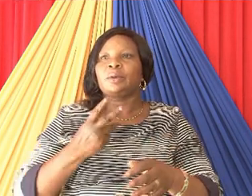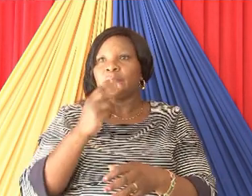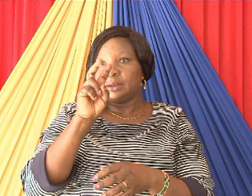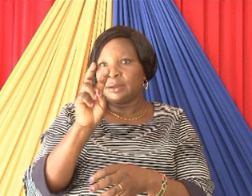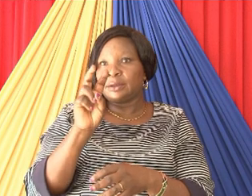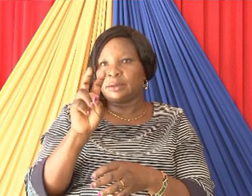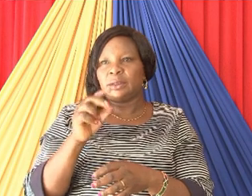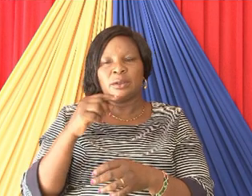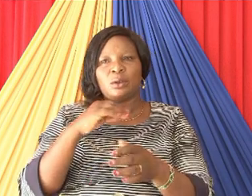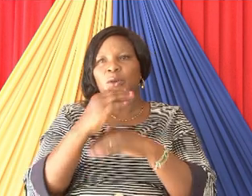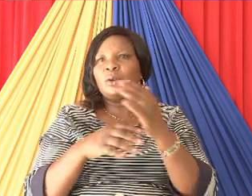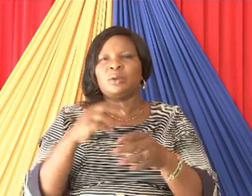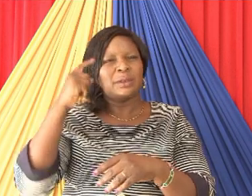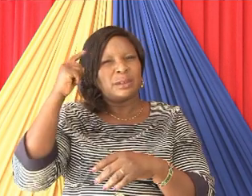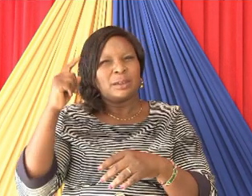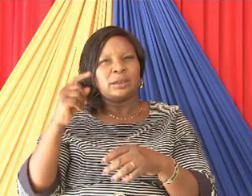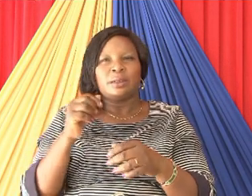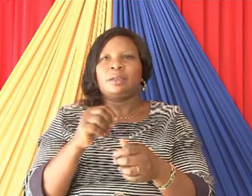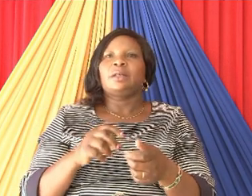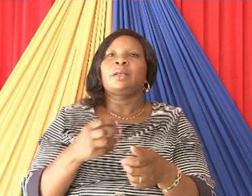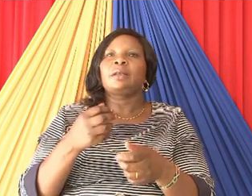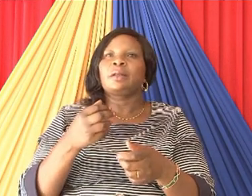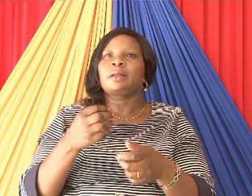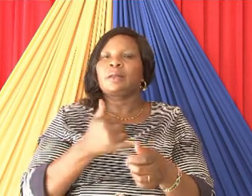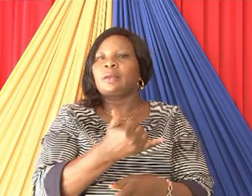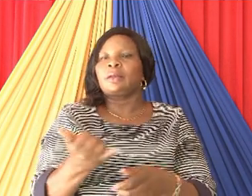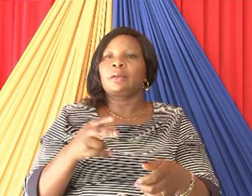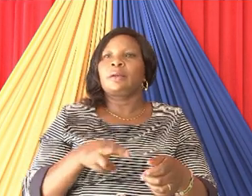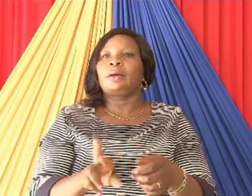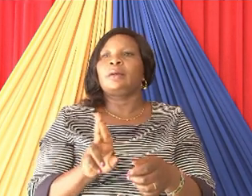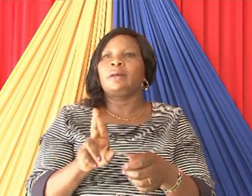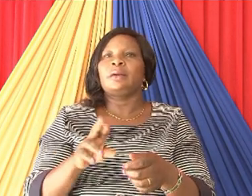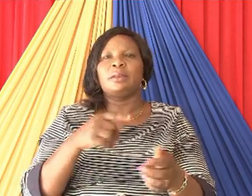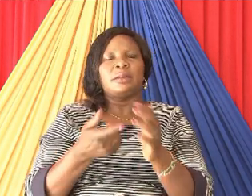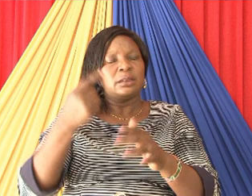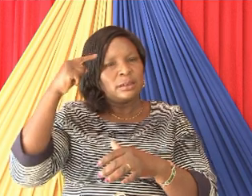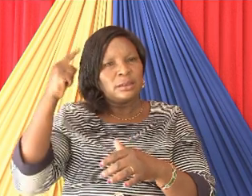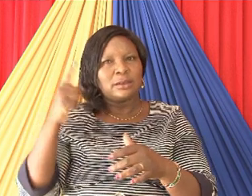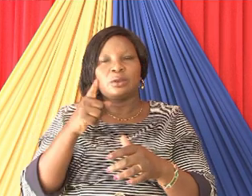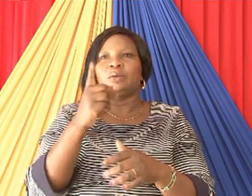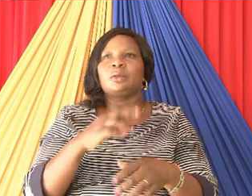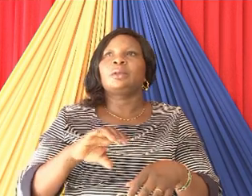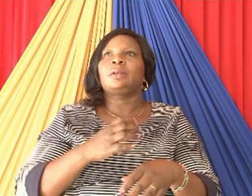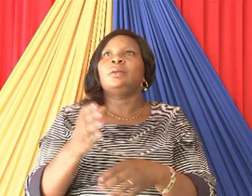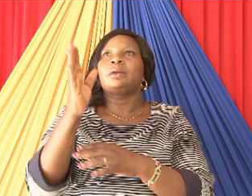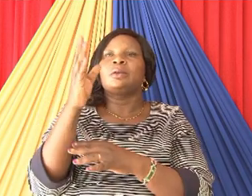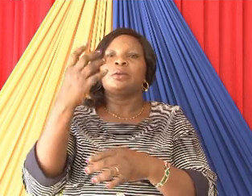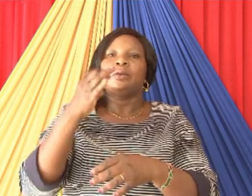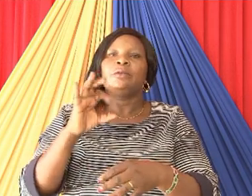na vile hata tutafikiria viko. Lakini katika fikra yetu, kutaki kujua kwetu, unajua ya kuwa wewe ndiye Mungu wa vitu